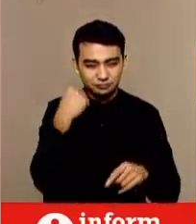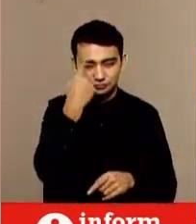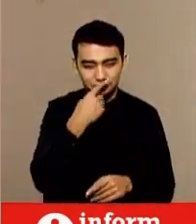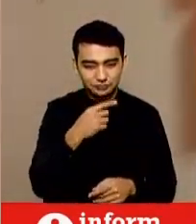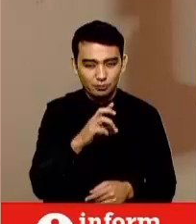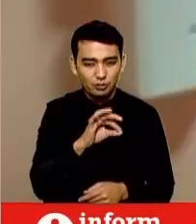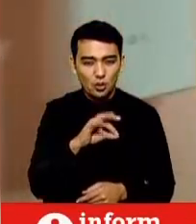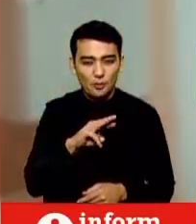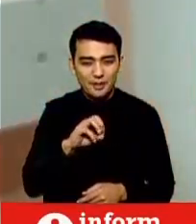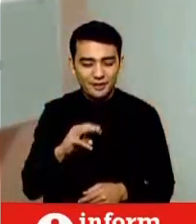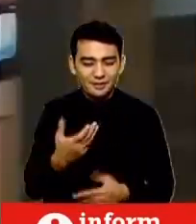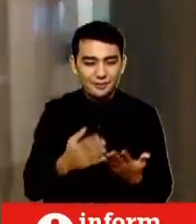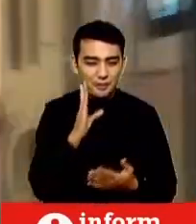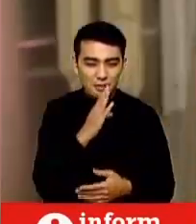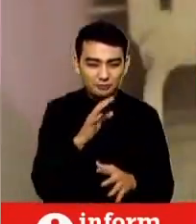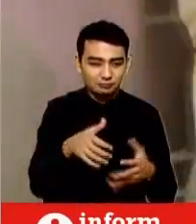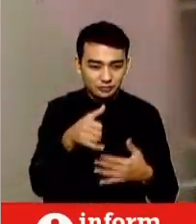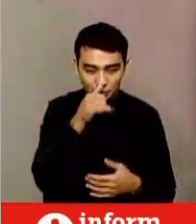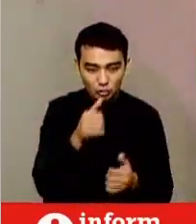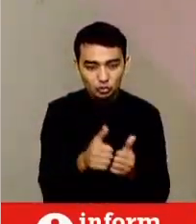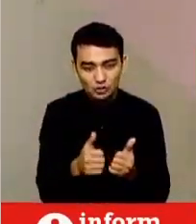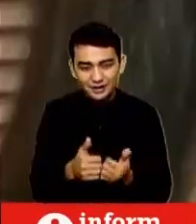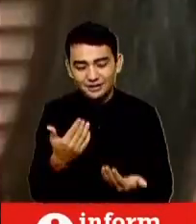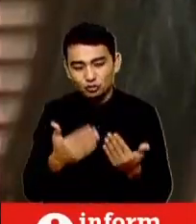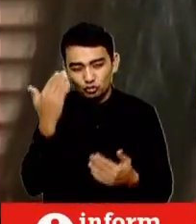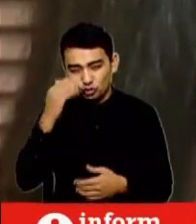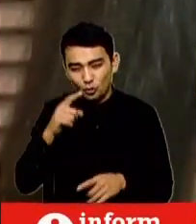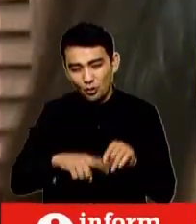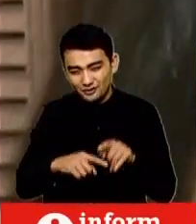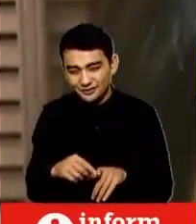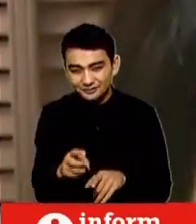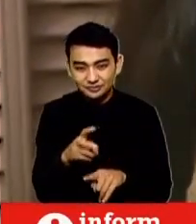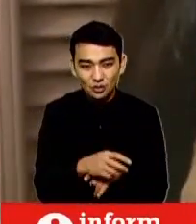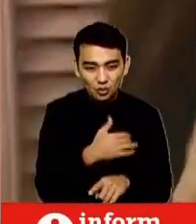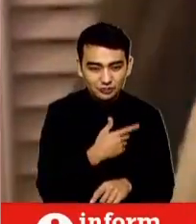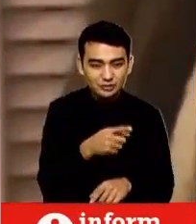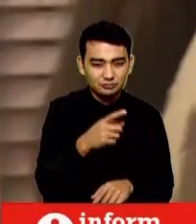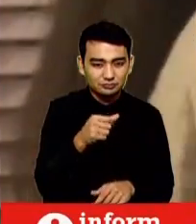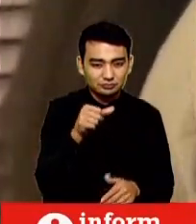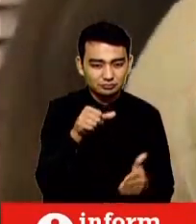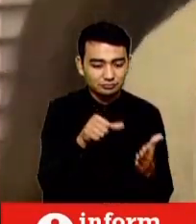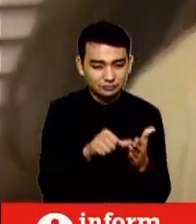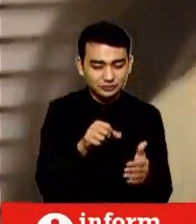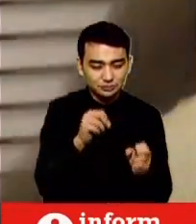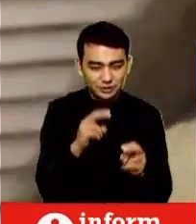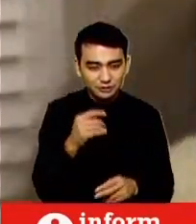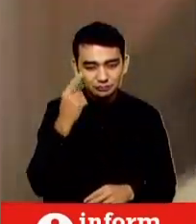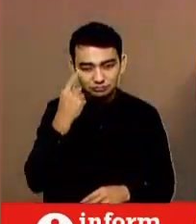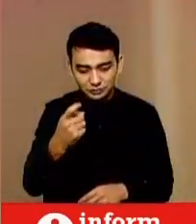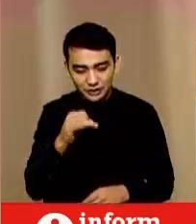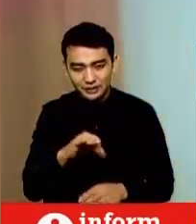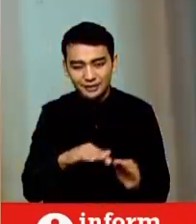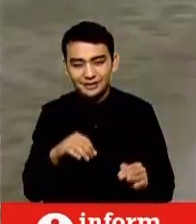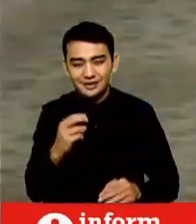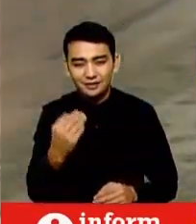орнатылған. Егер баланы ата-анасы алып кете алмаса, көршісі немесе басқа туысы сол құрылғыдағы шақыру батырмасын басады. Әрі қарай балабақша